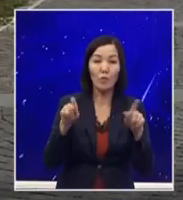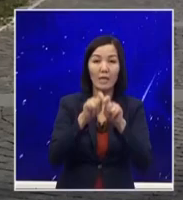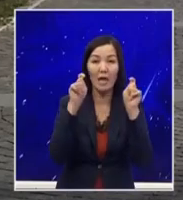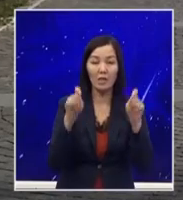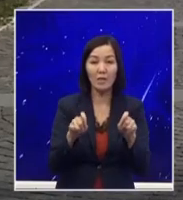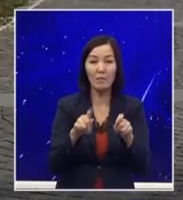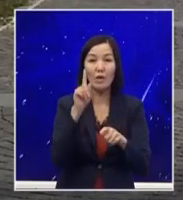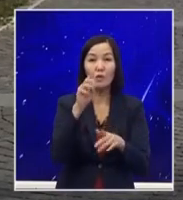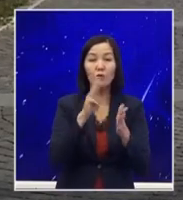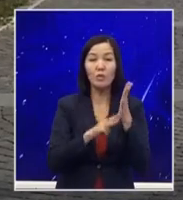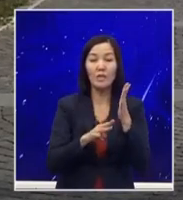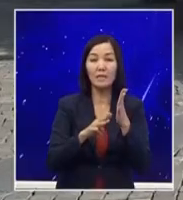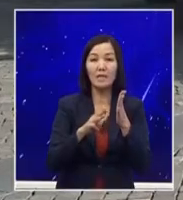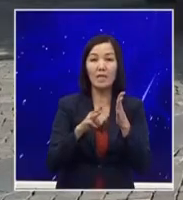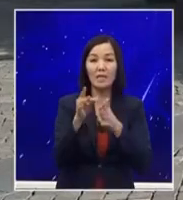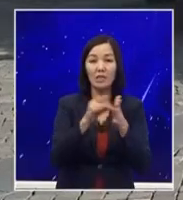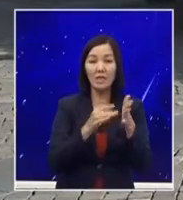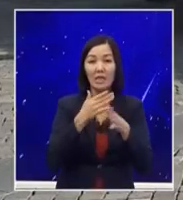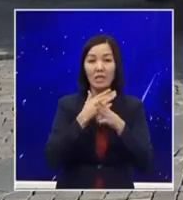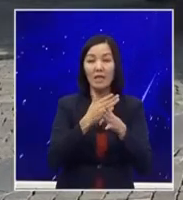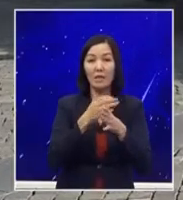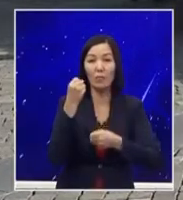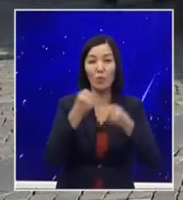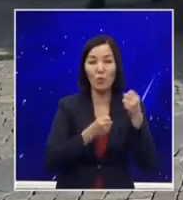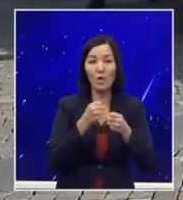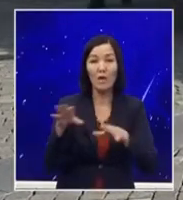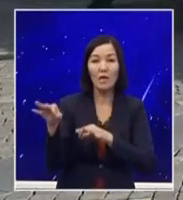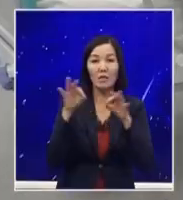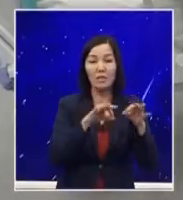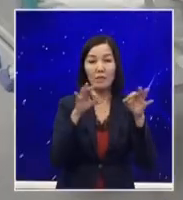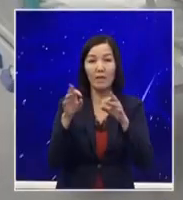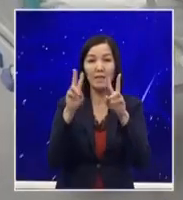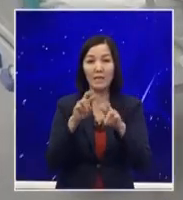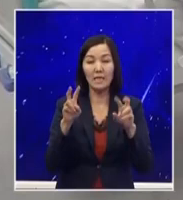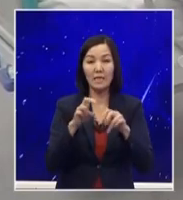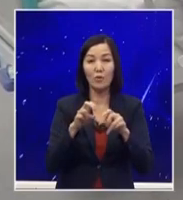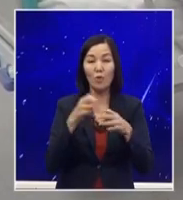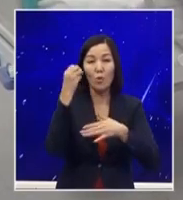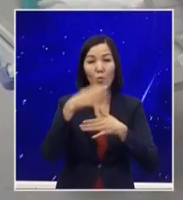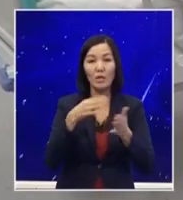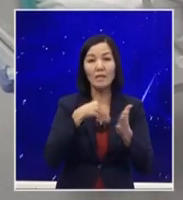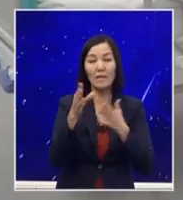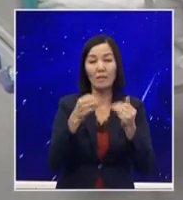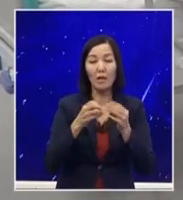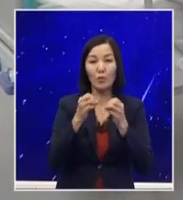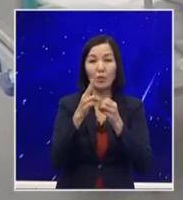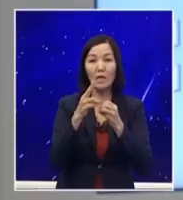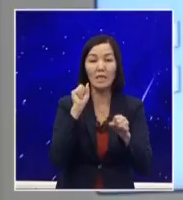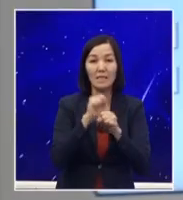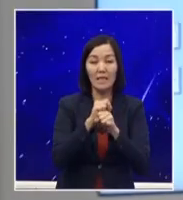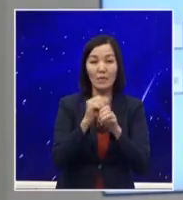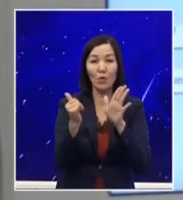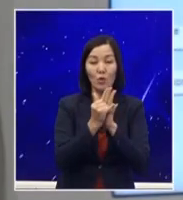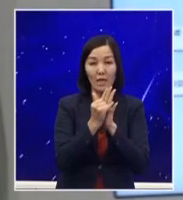ашылып, 180 жедел жәрдем көлігі және жылжымалы диагностикалық орталықтар сатып алынған. 12 ауруханаға оттекті